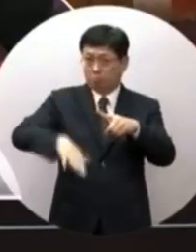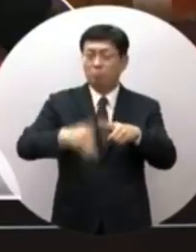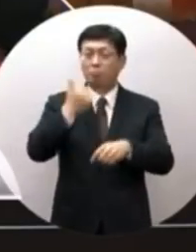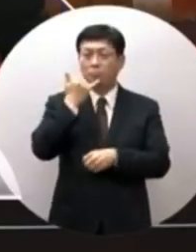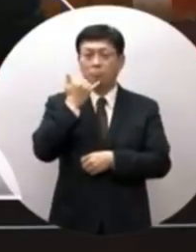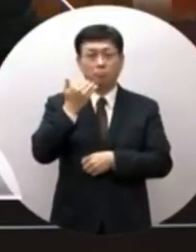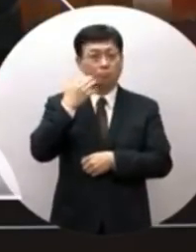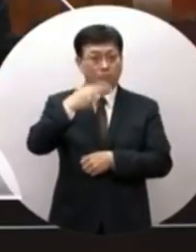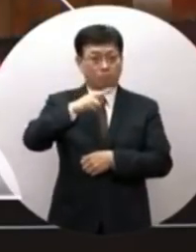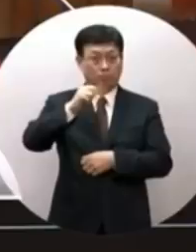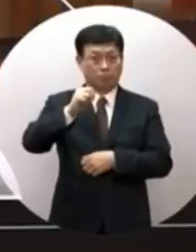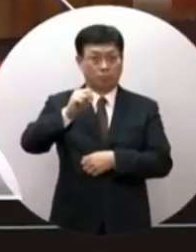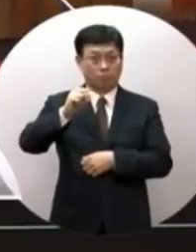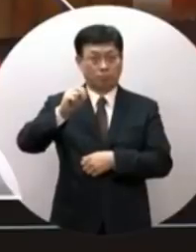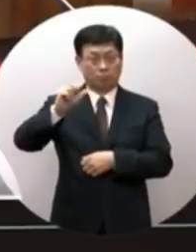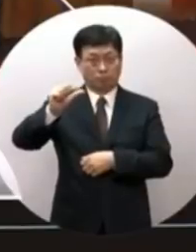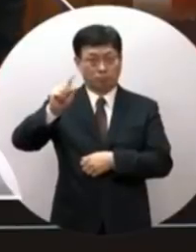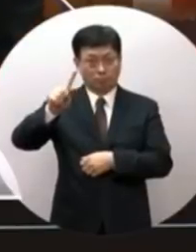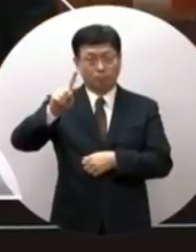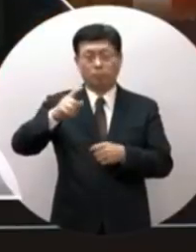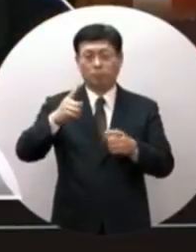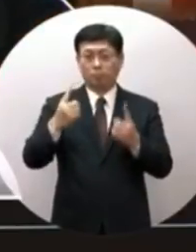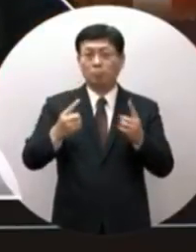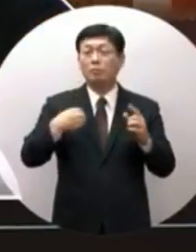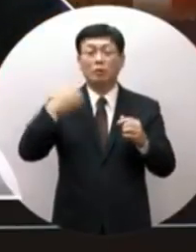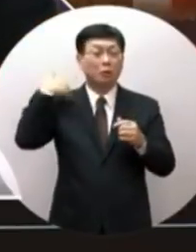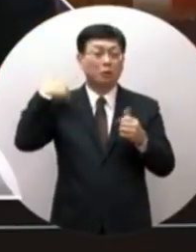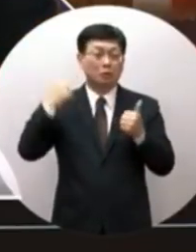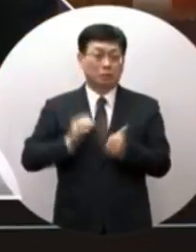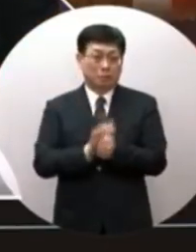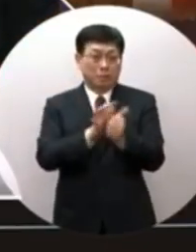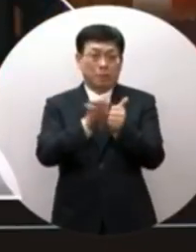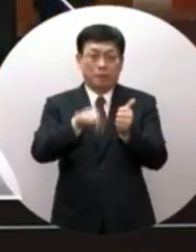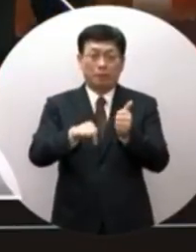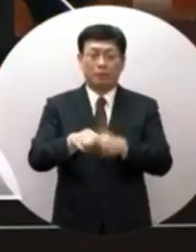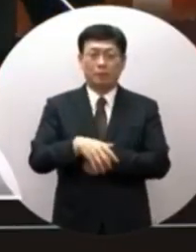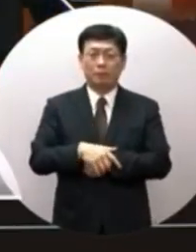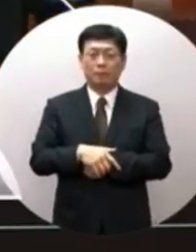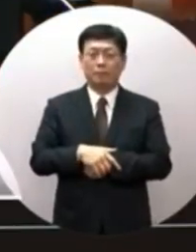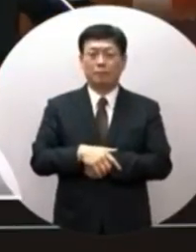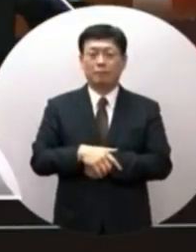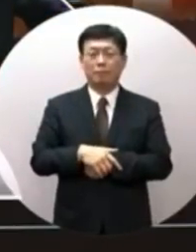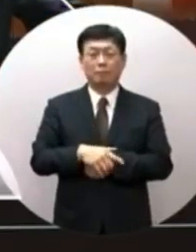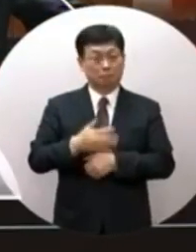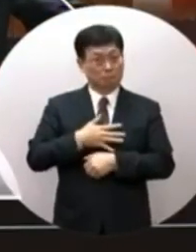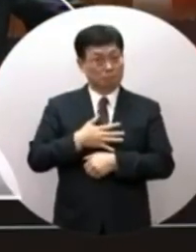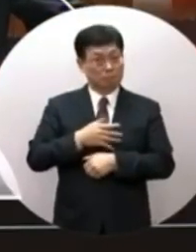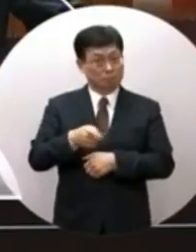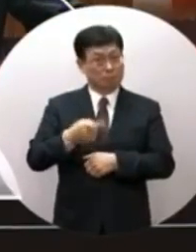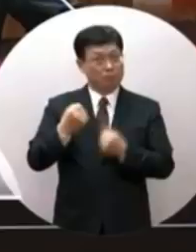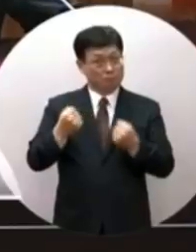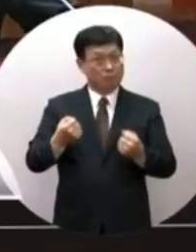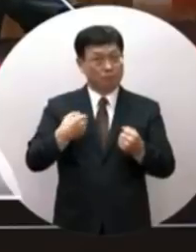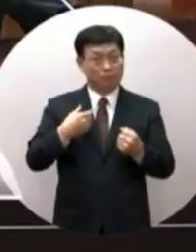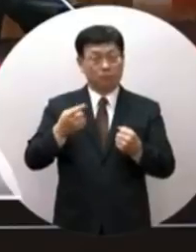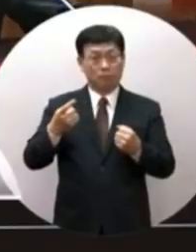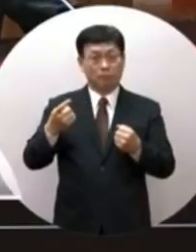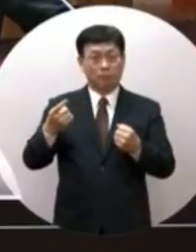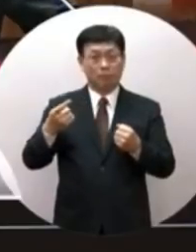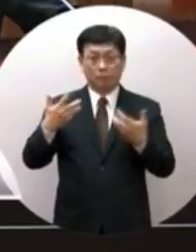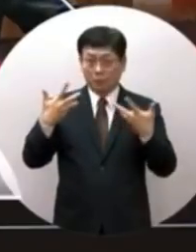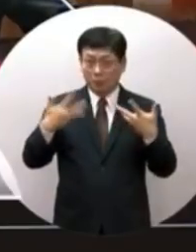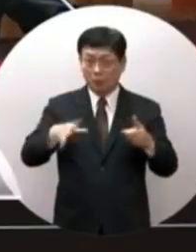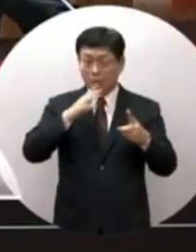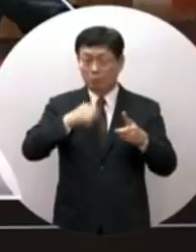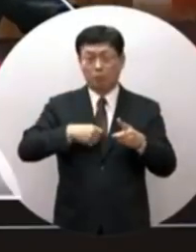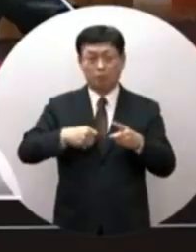如果 HVN 话。我当初在推动的时候，你知影，我在大连出事就